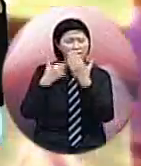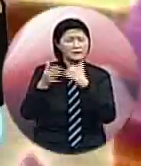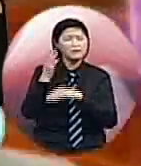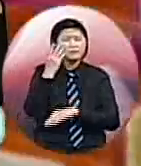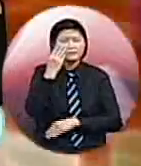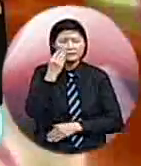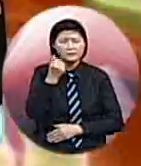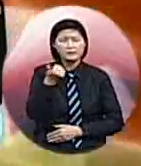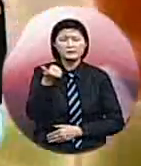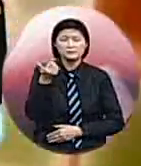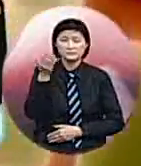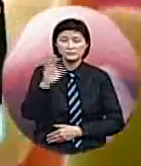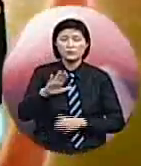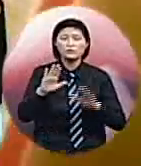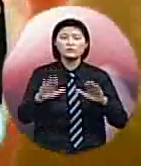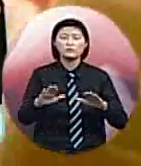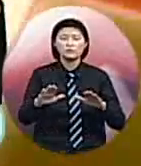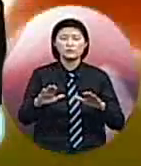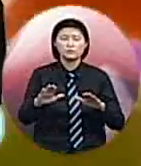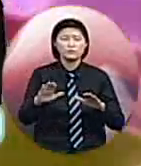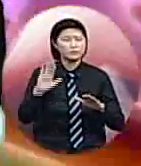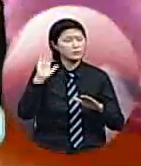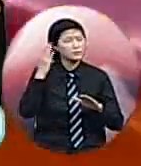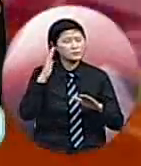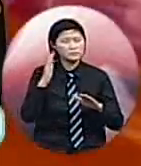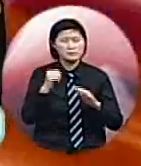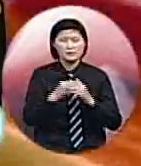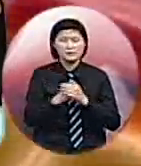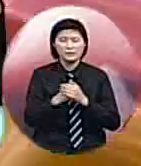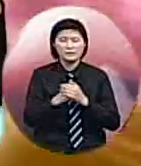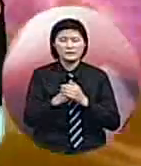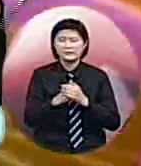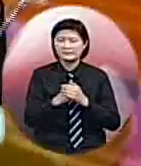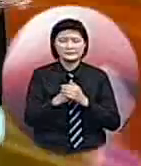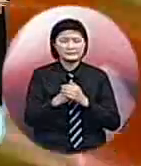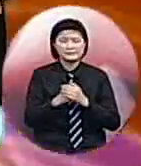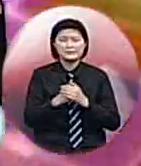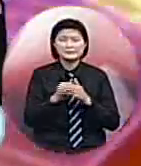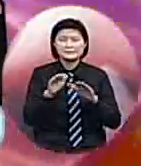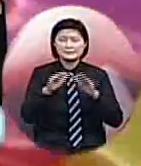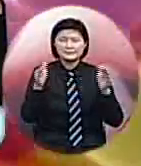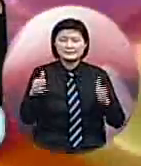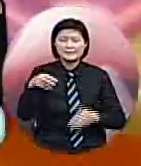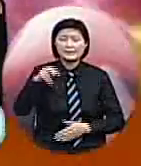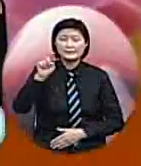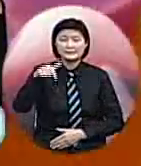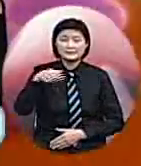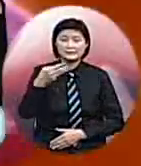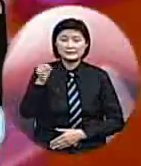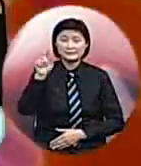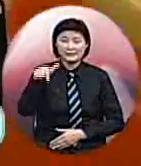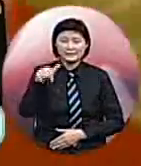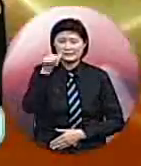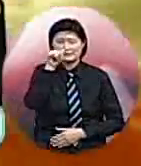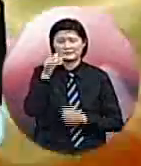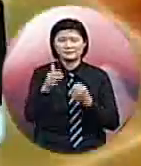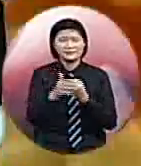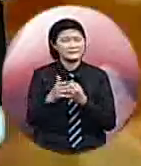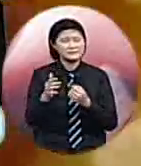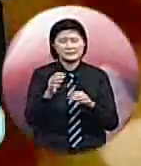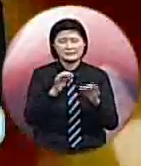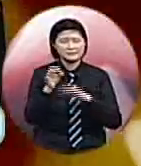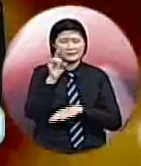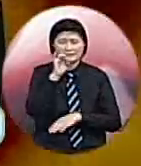잘 됐는데요. 네. 요즘으로는 식탁이 생겨가지고요. 그러죠. 그렇죠. 덜 됩니다. 네. 근데 저는 어머니